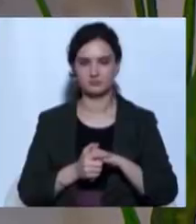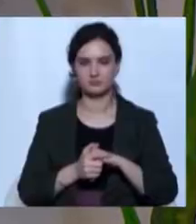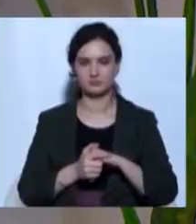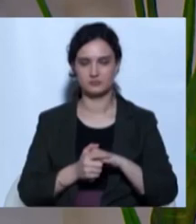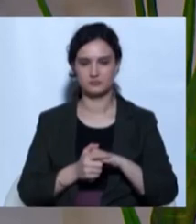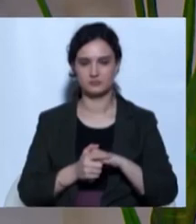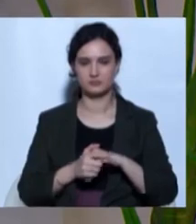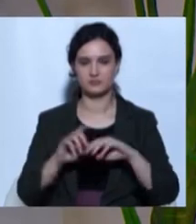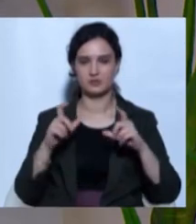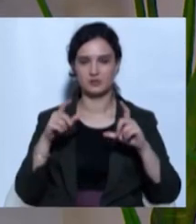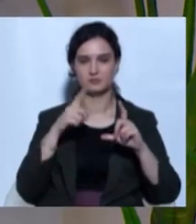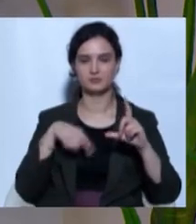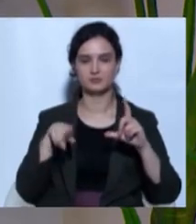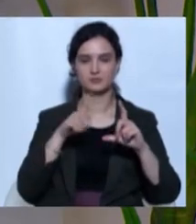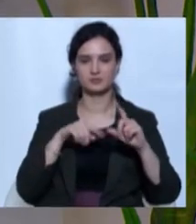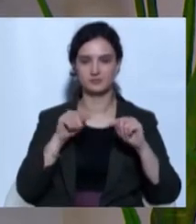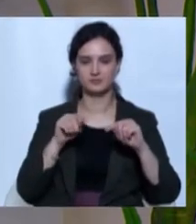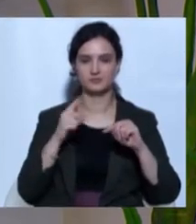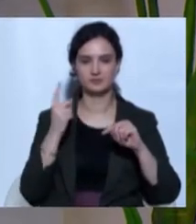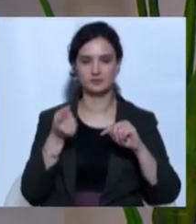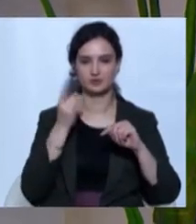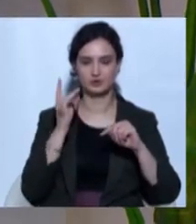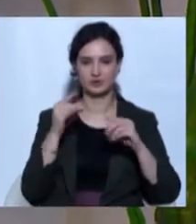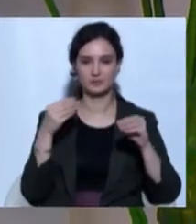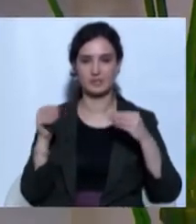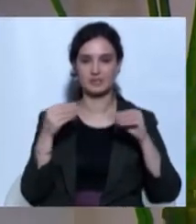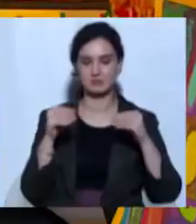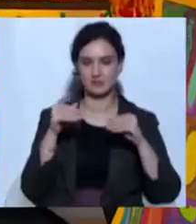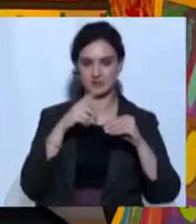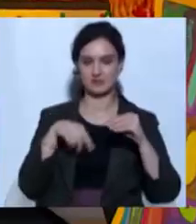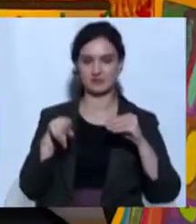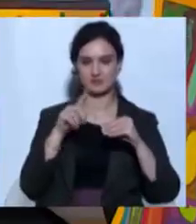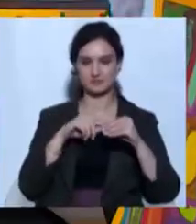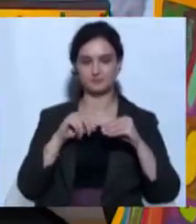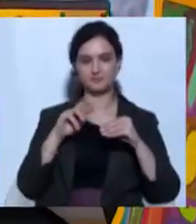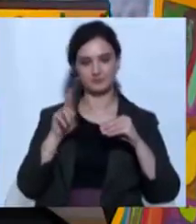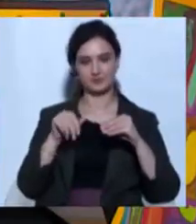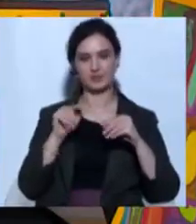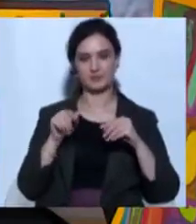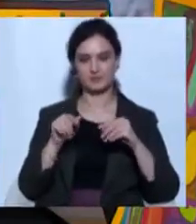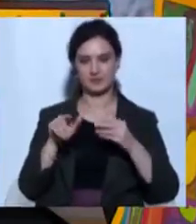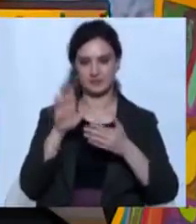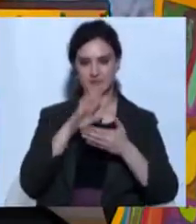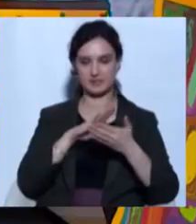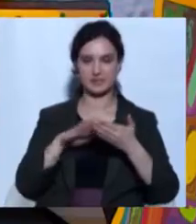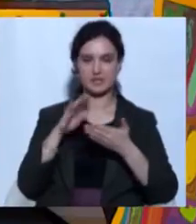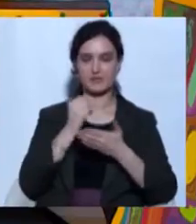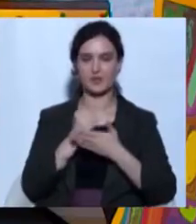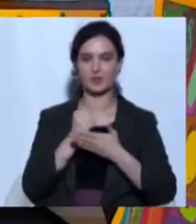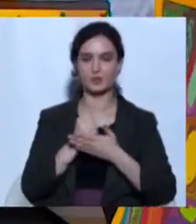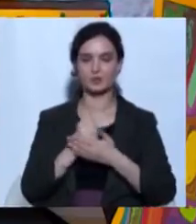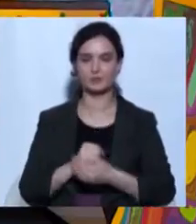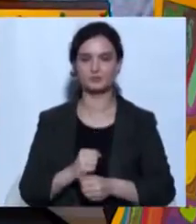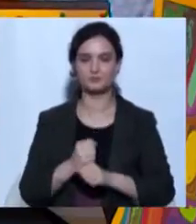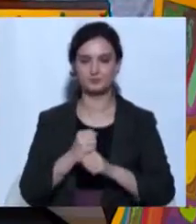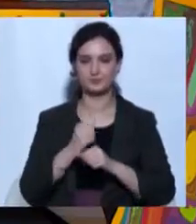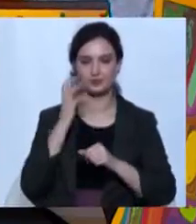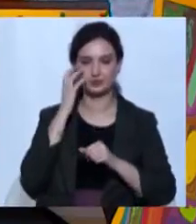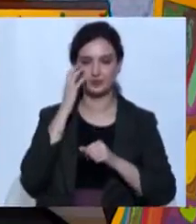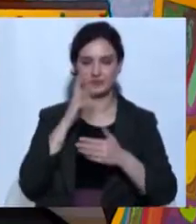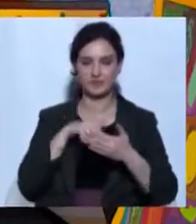აქვე მას თეფში ერთჯერადი პლასტმასის და ზეთ დავასხათ